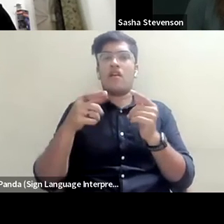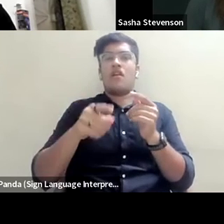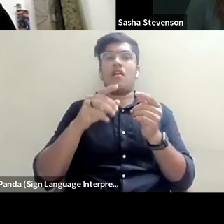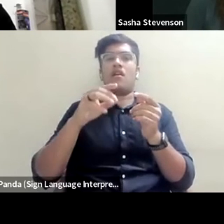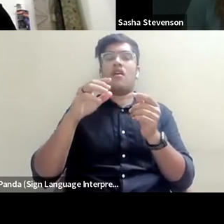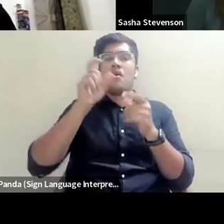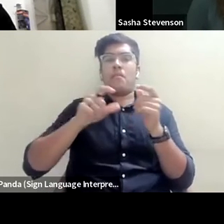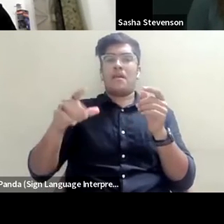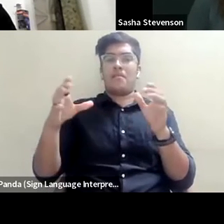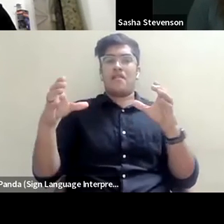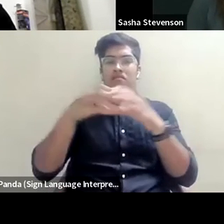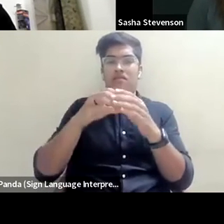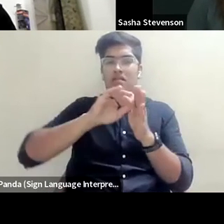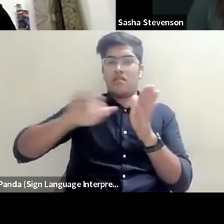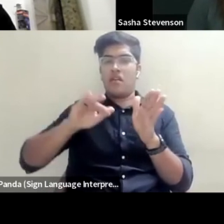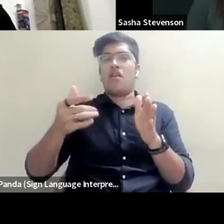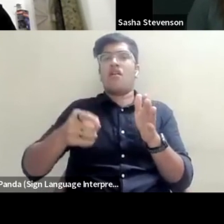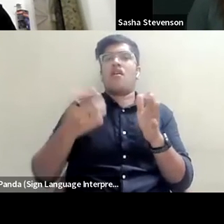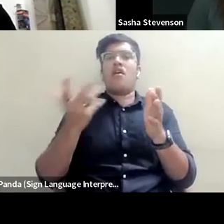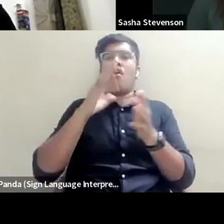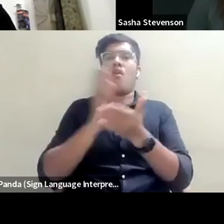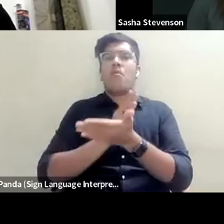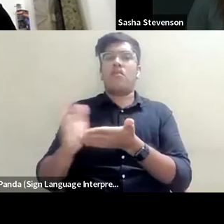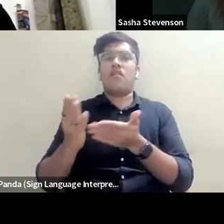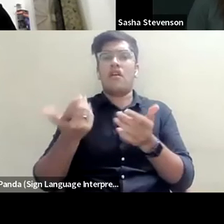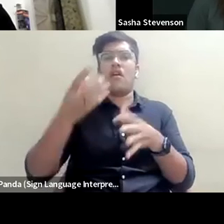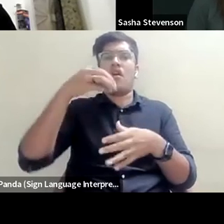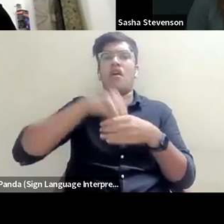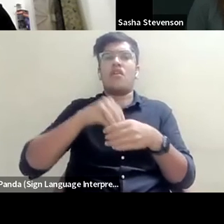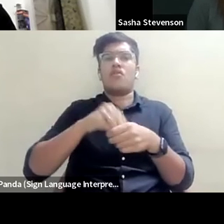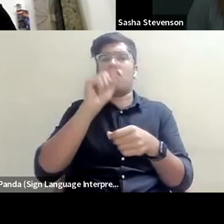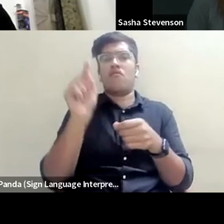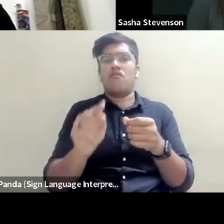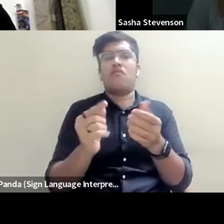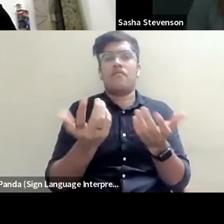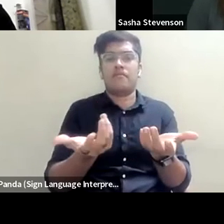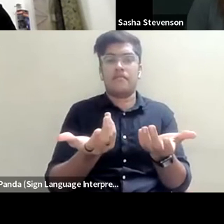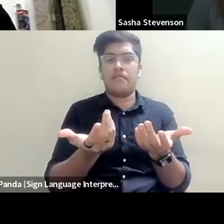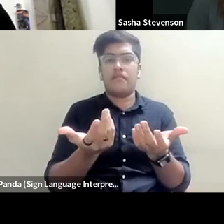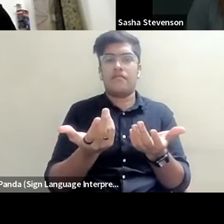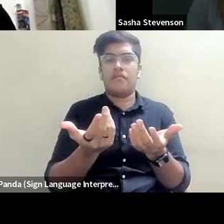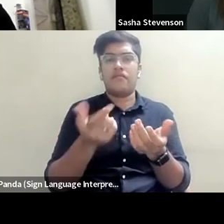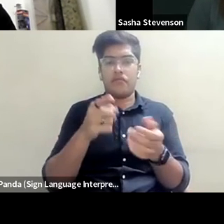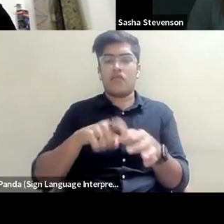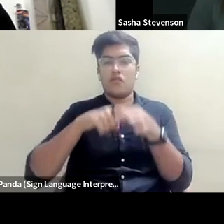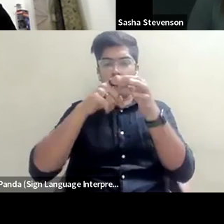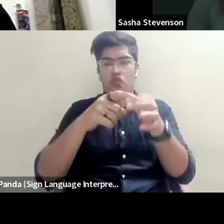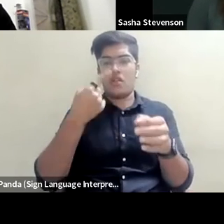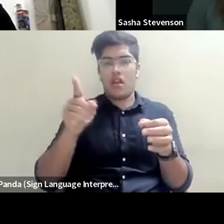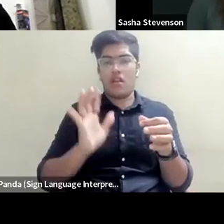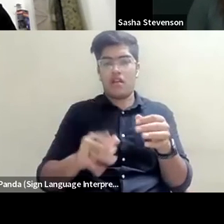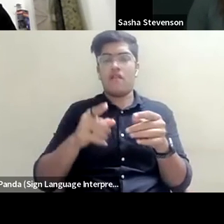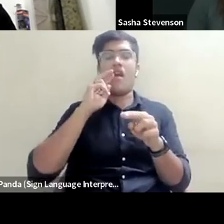खत्म किया. अभी वो क्या इंक्लूजन करेगा? तो समझना चाहिए सवाल तो बराबर है, पॉजिटिवली